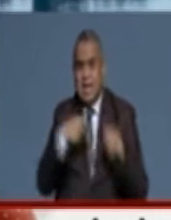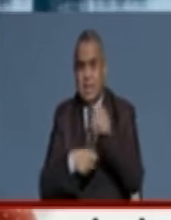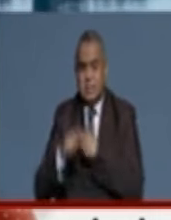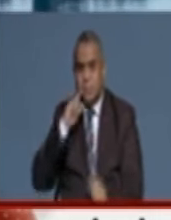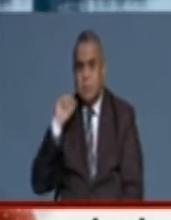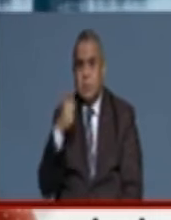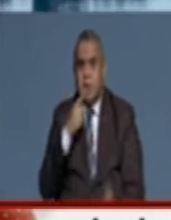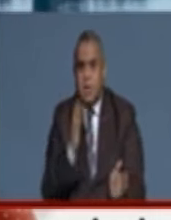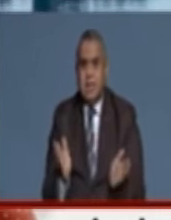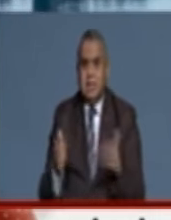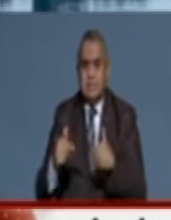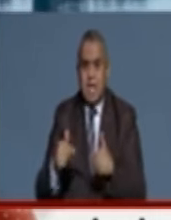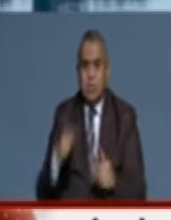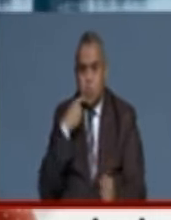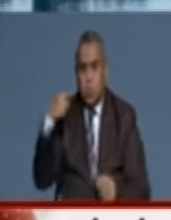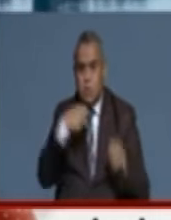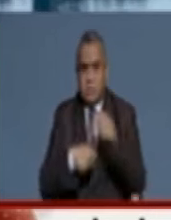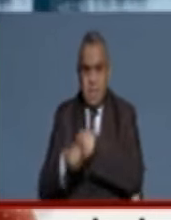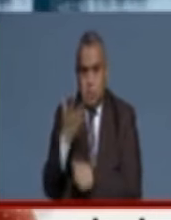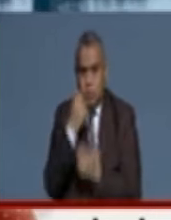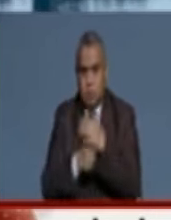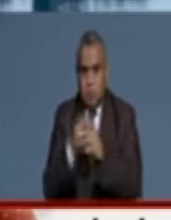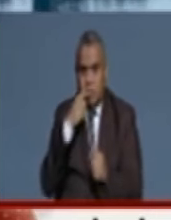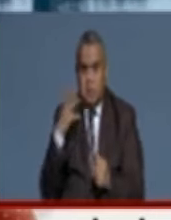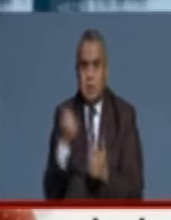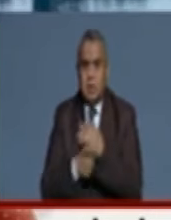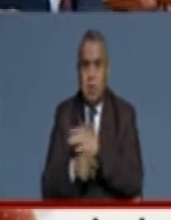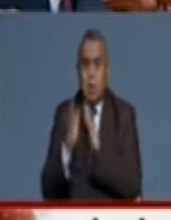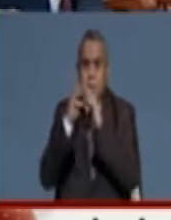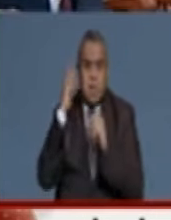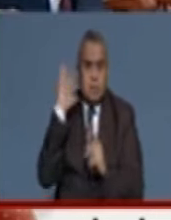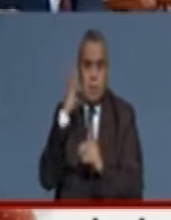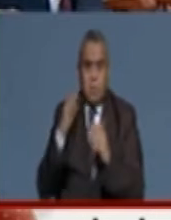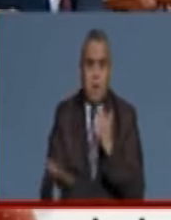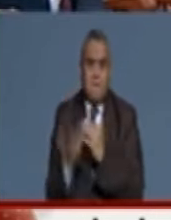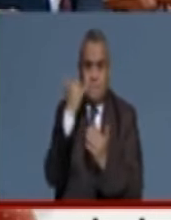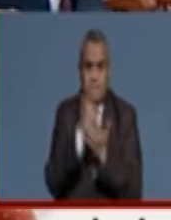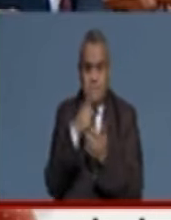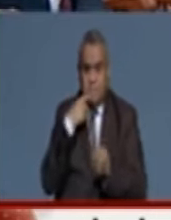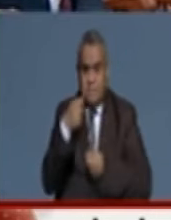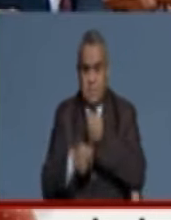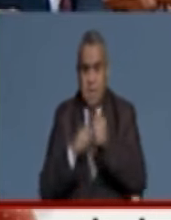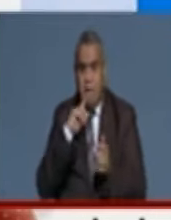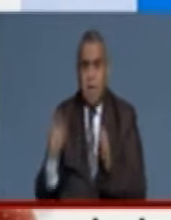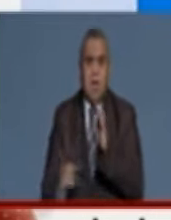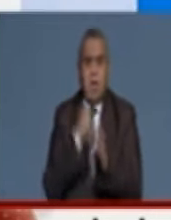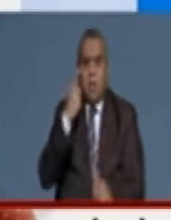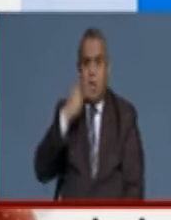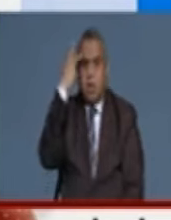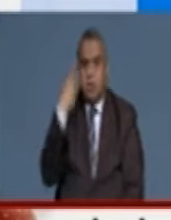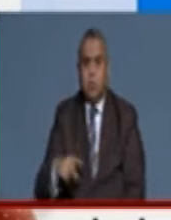صندوق صناعي متخصص في الاستثمار الصناعي في مصر، واللي هتكون قيمة الإصدار الأول ليه